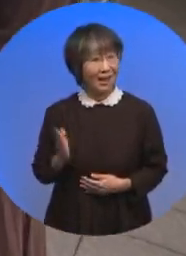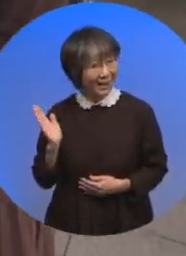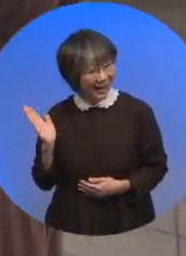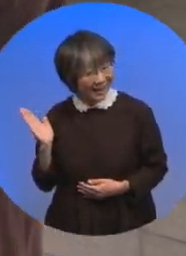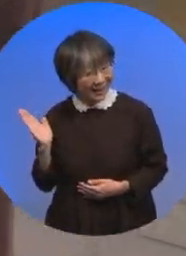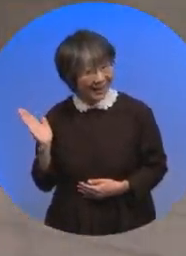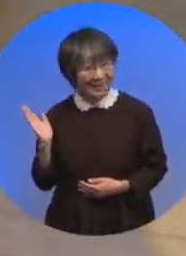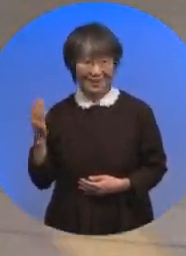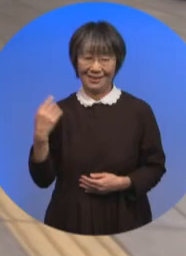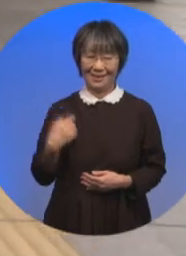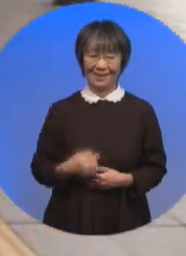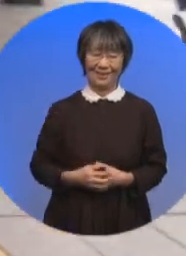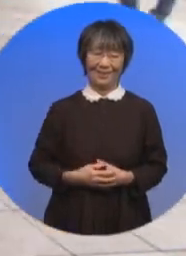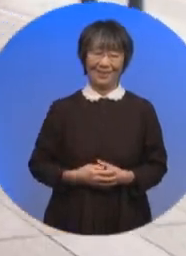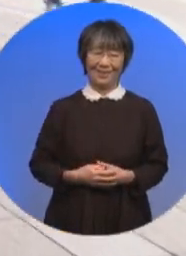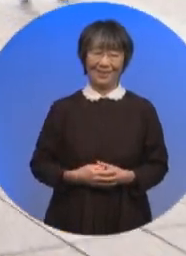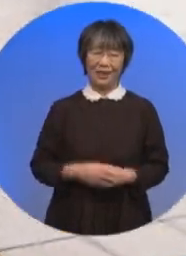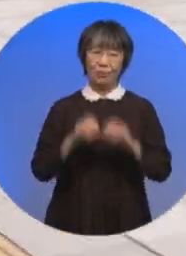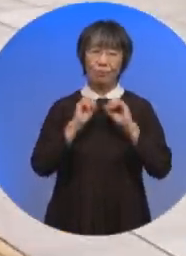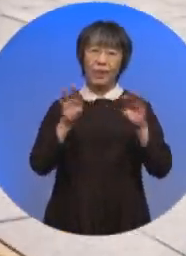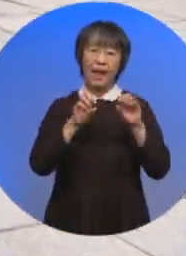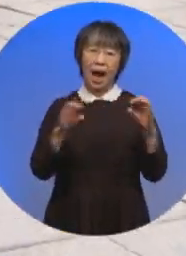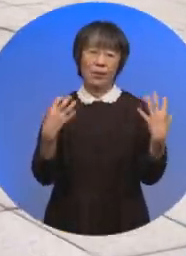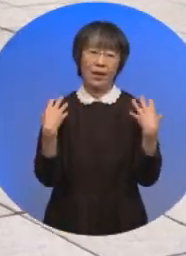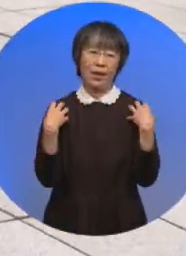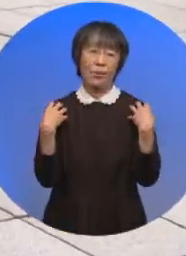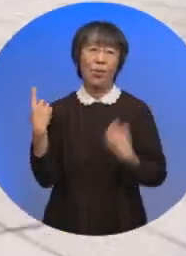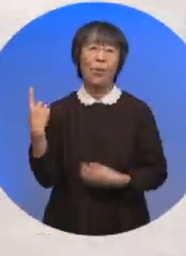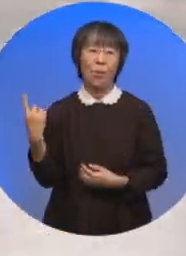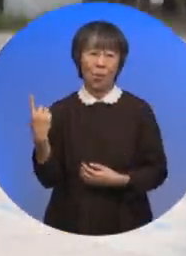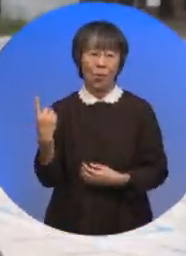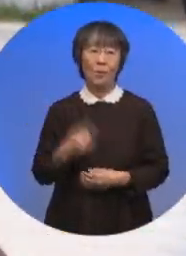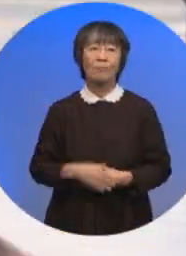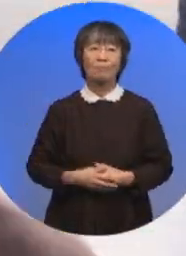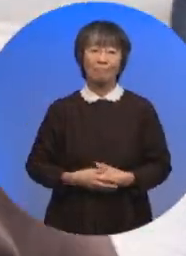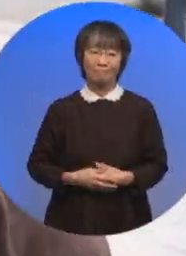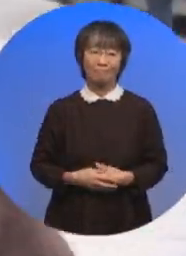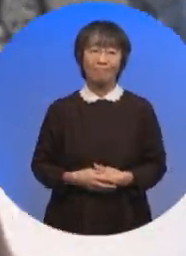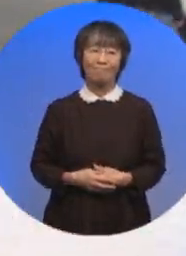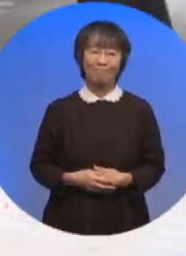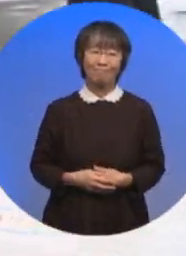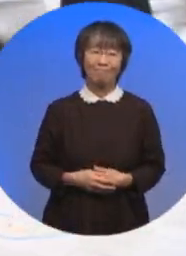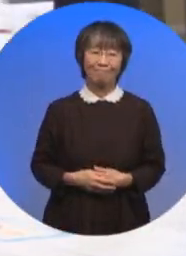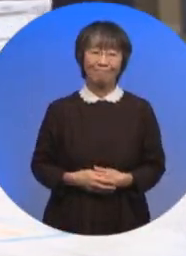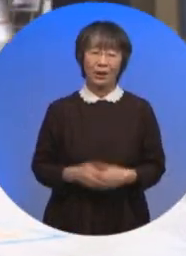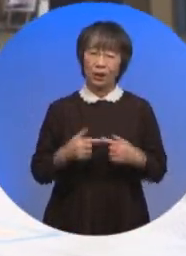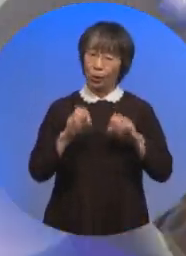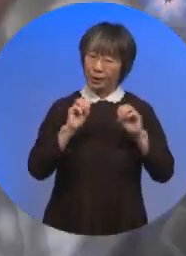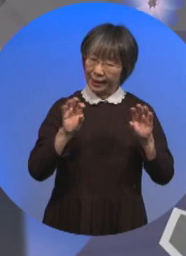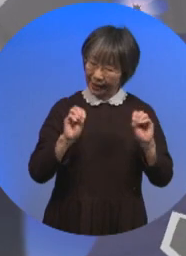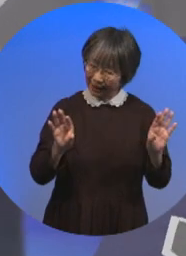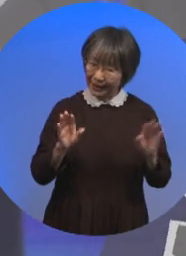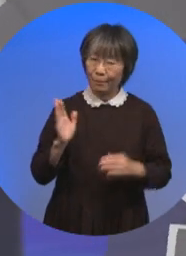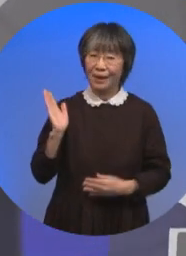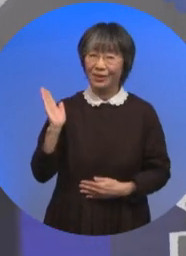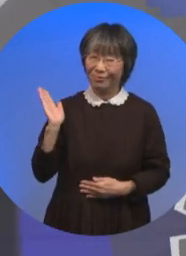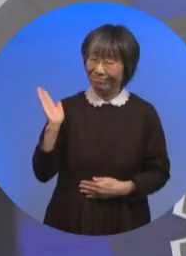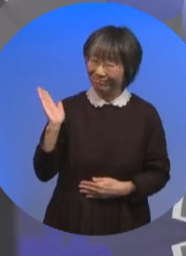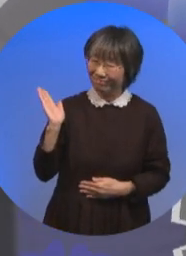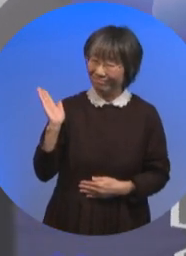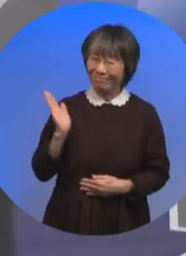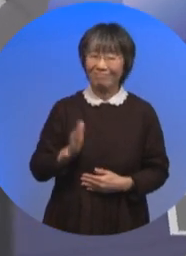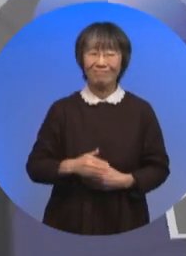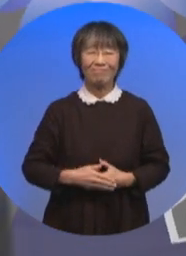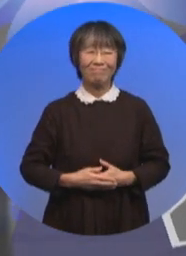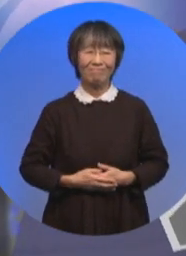の PR を任されている原木船と申します。 どうも、 いつも宣伝していただきありがとうございます。 いや、こちらこそ。 わざとらしく